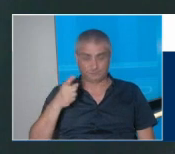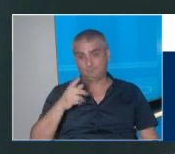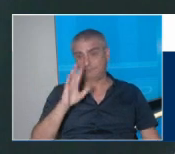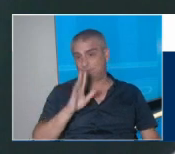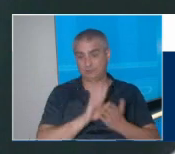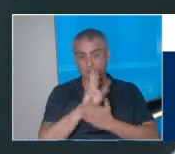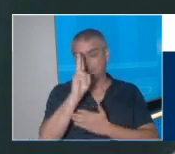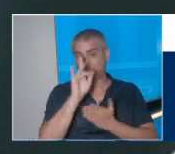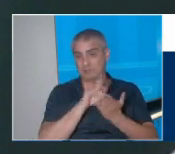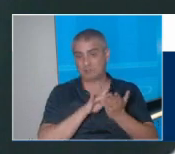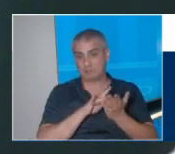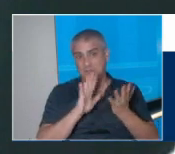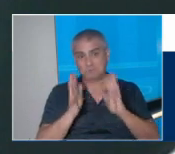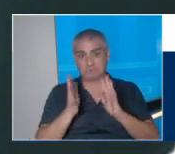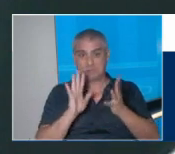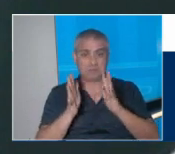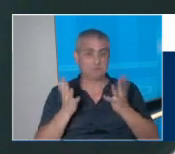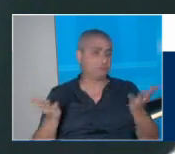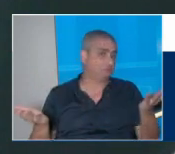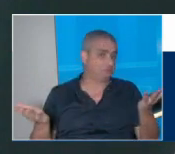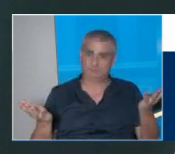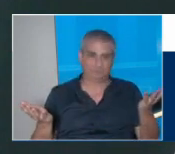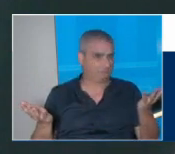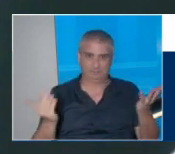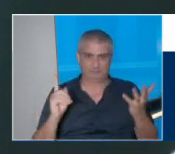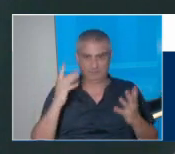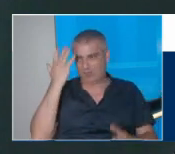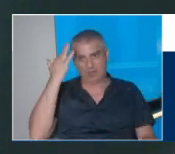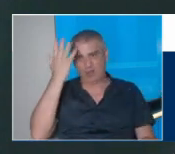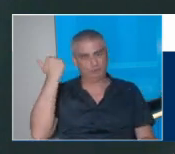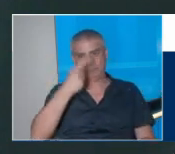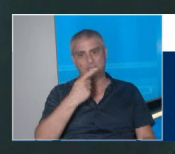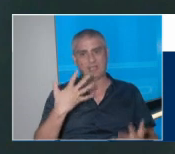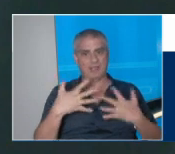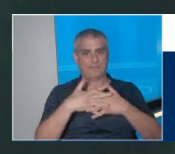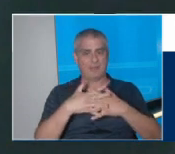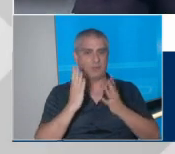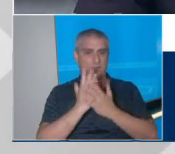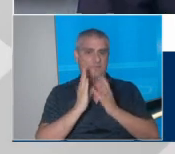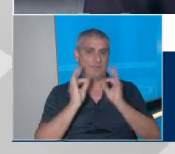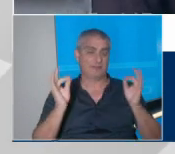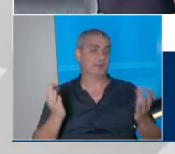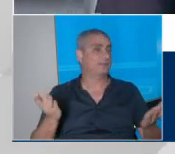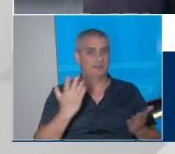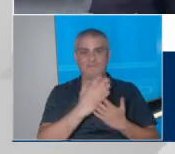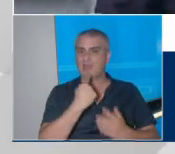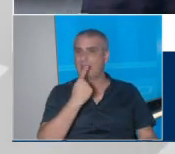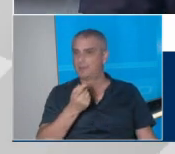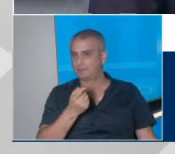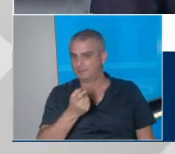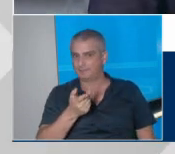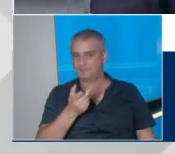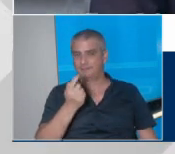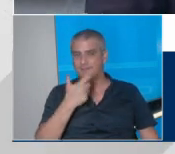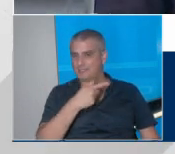על 12 מנדטים, משהו כזה, זה ממש לא החלום שהיה להם באיחוד הזה מלכתחילה. כן, טוב, הזכרת קצת ככה על קצה